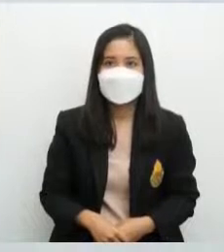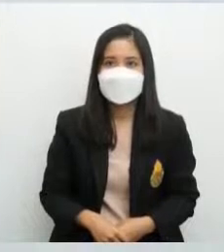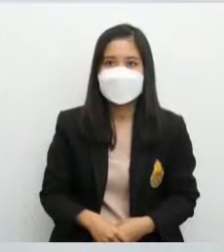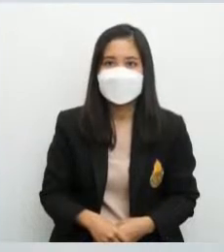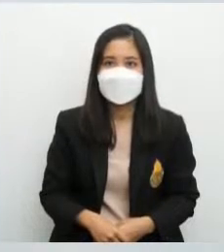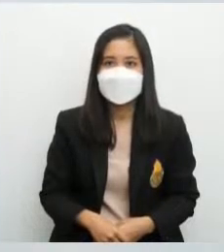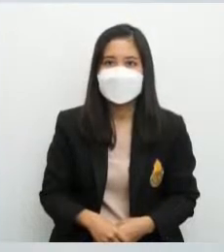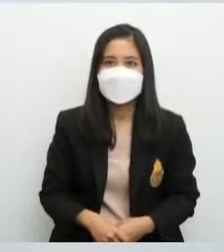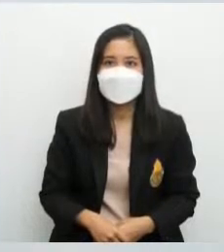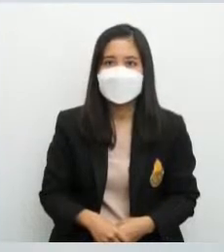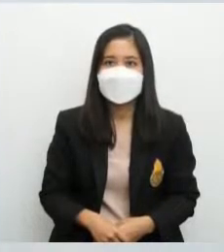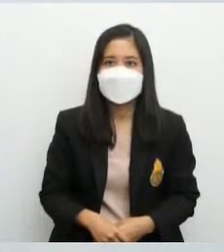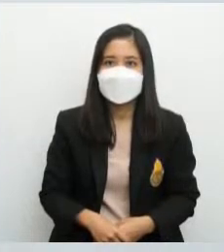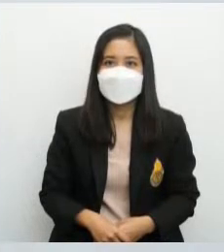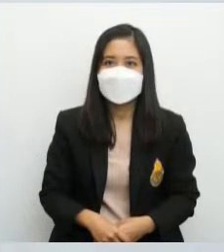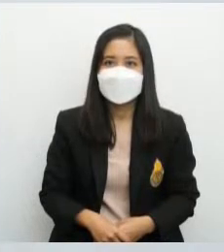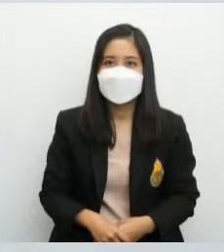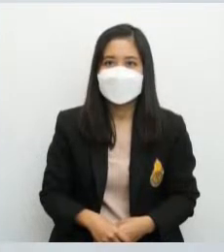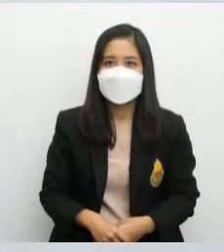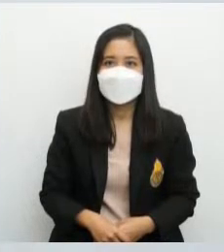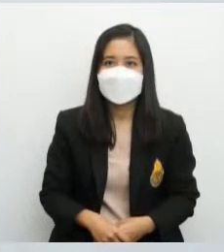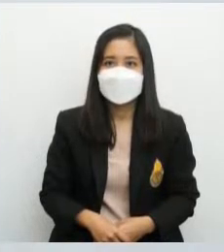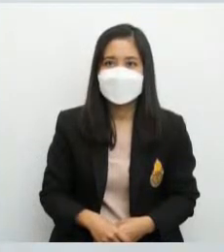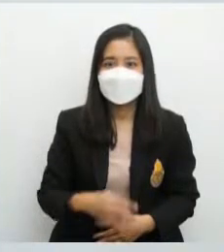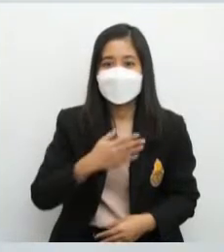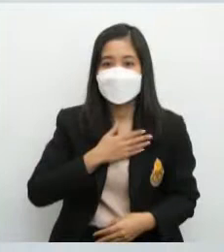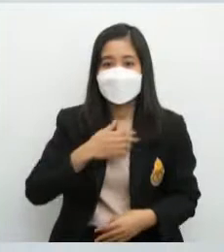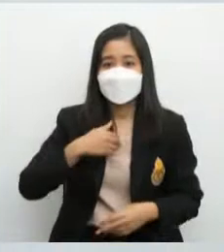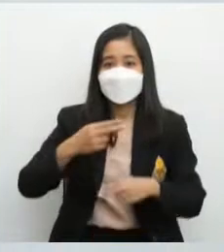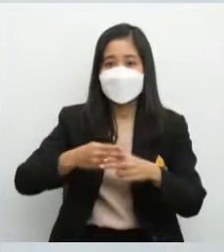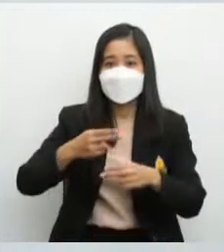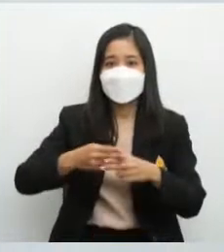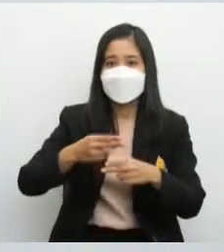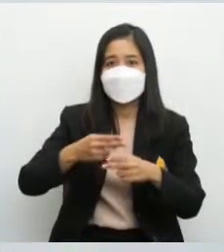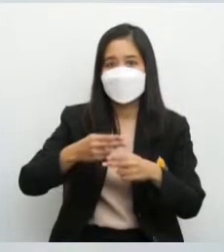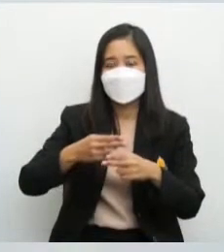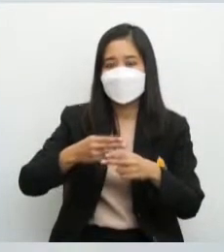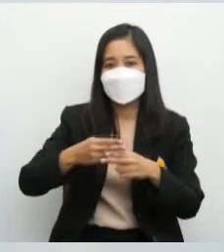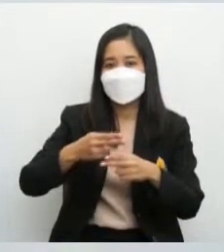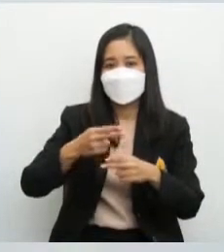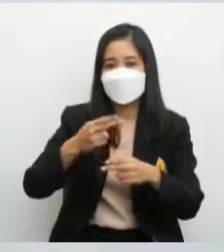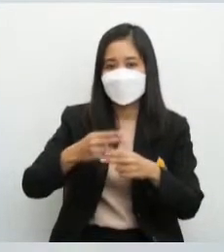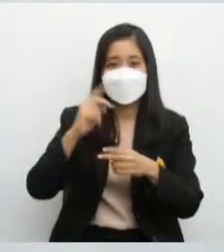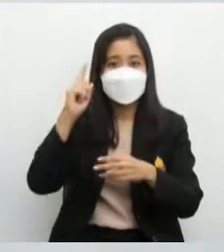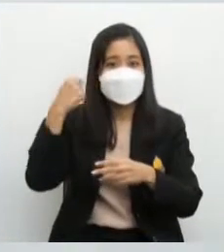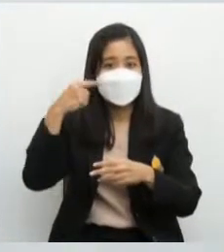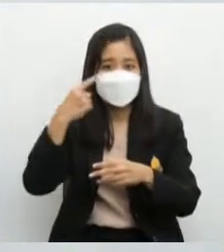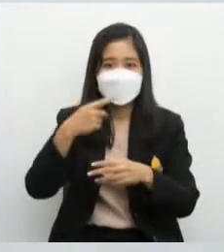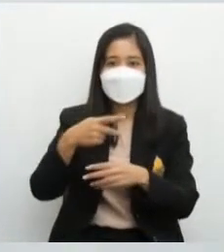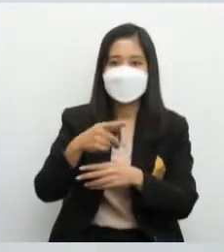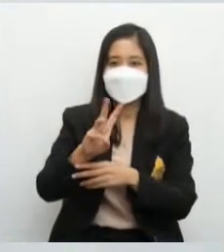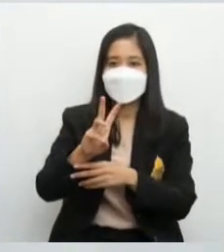ท่านผู้ชมครับผมชื่อจามุยี่ห้วย สวัสดีค่ะดิฉันชื่อเด็กหญิงสุกัญญาศักดิ์อาชีพอยู่ชั้นประถมศึกษาปีที่6/1